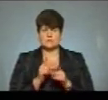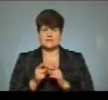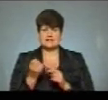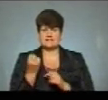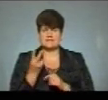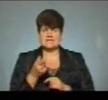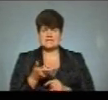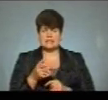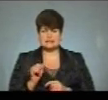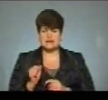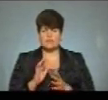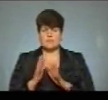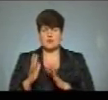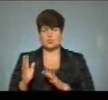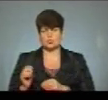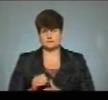12 гектарів парку.